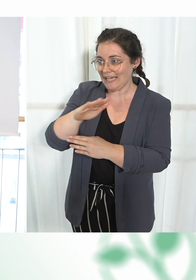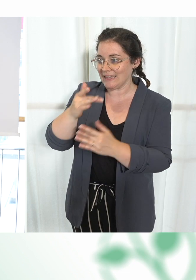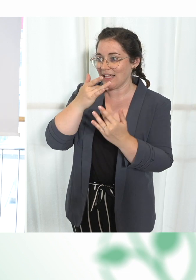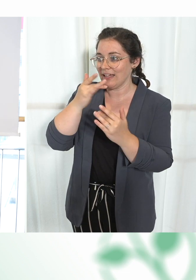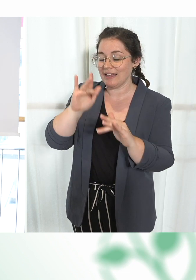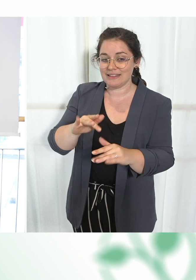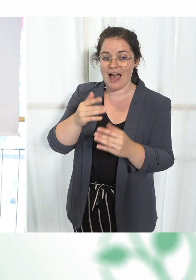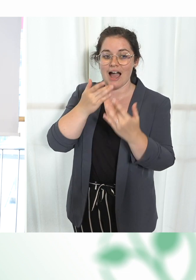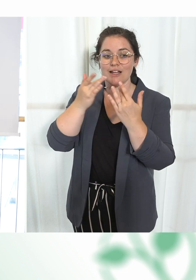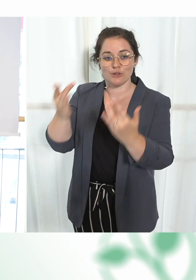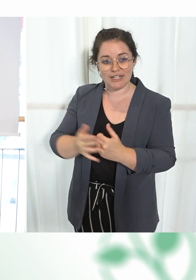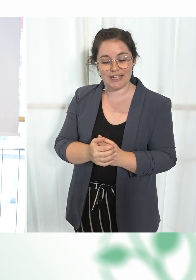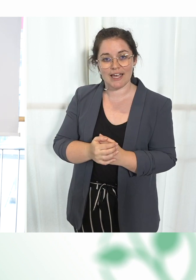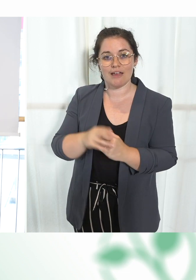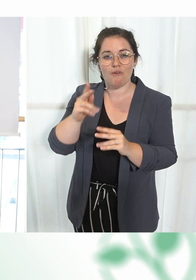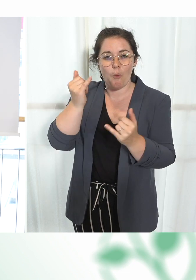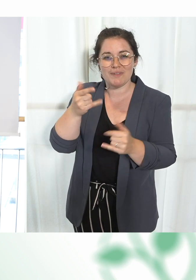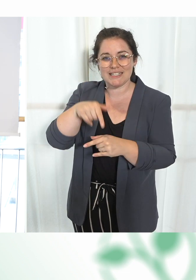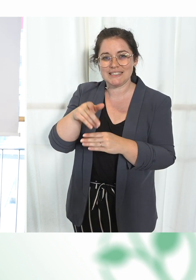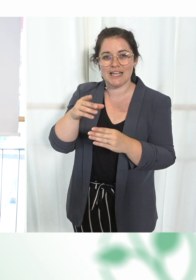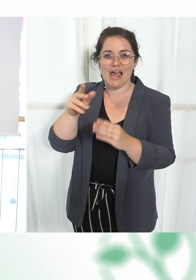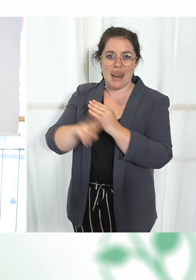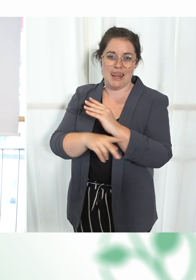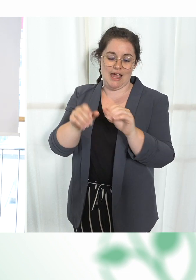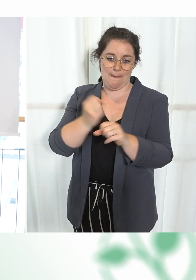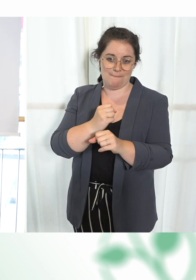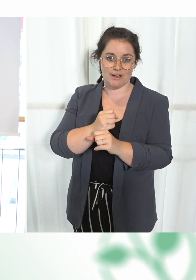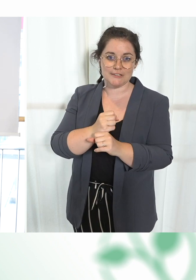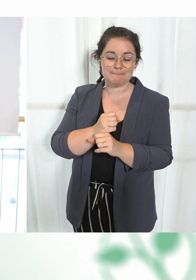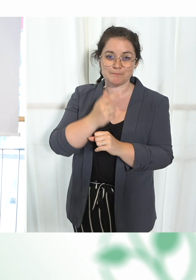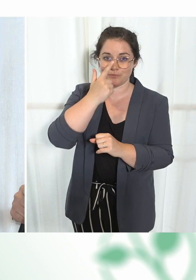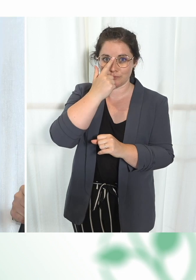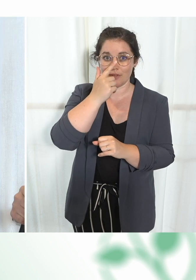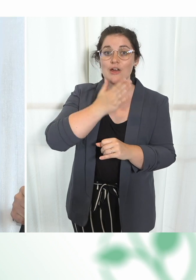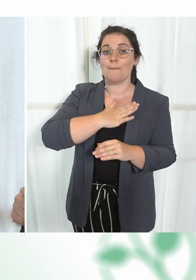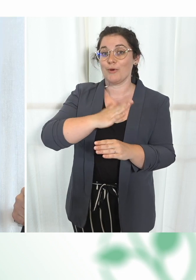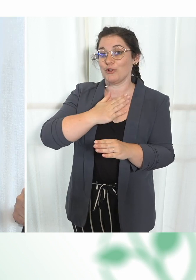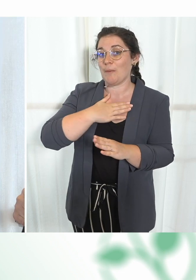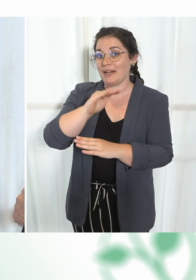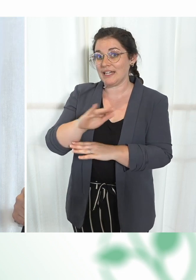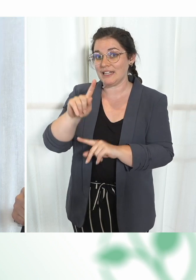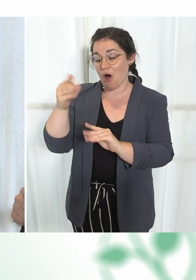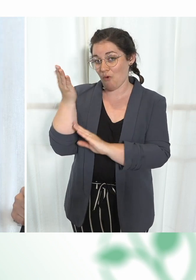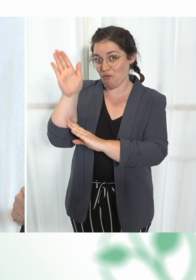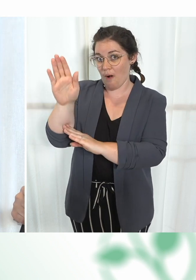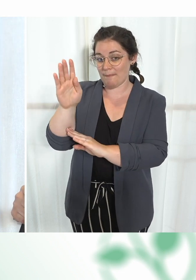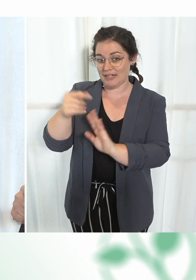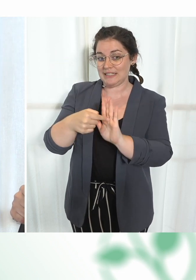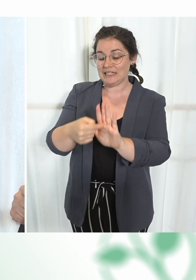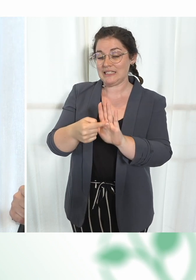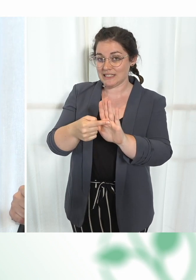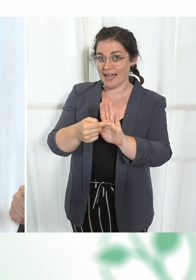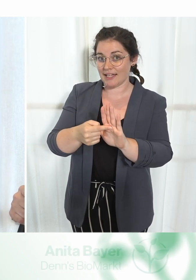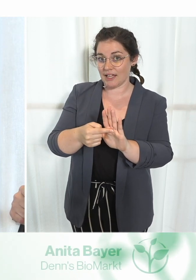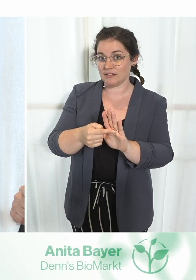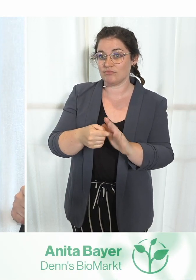warum machen Sie jetzt die Lehre bei Dance Biomarkt? Ja, erstens mal will ich für meine Kinder ein Vorbild haben, dass ich